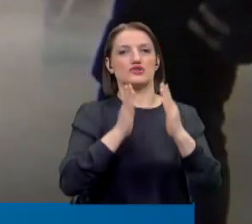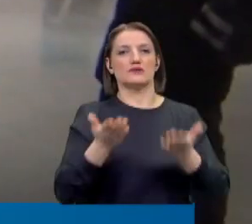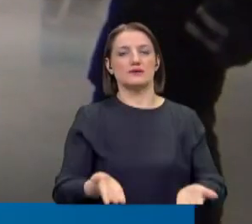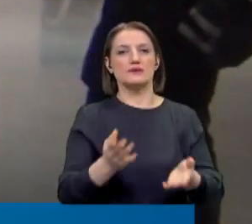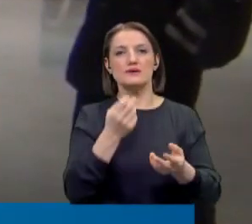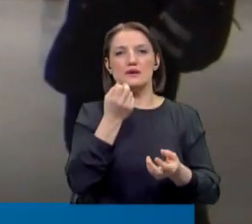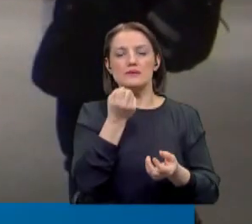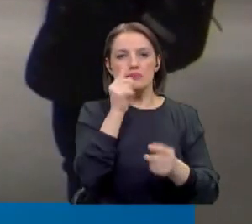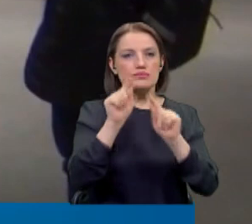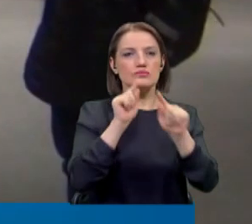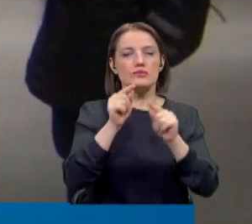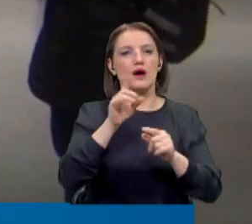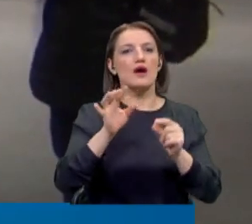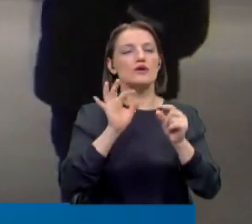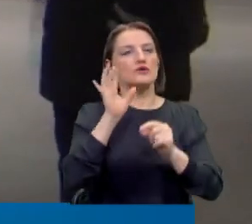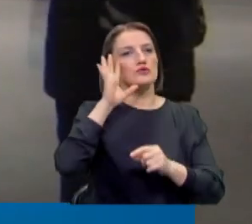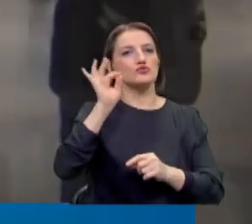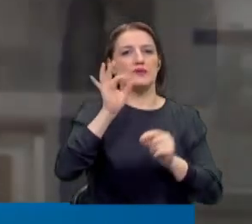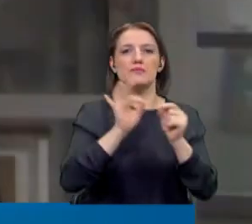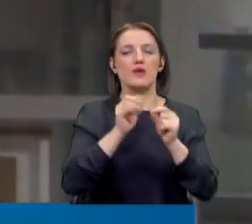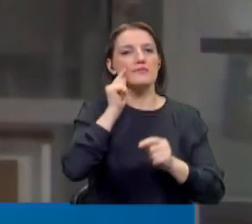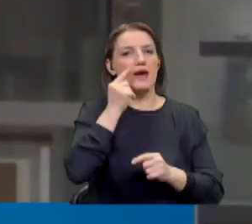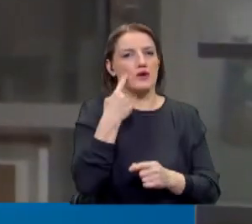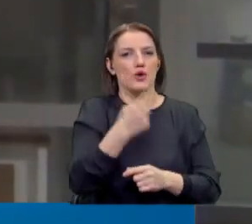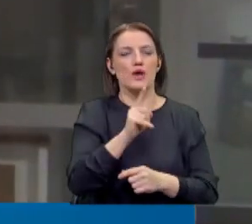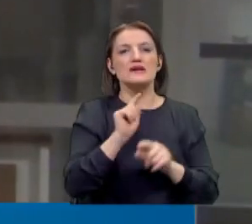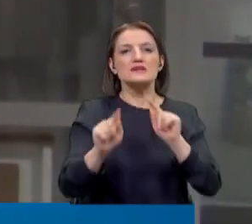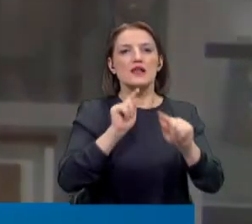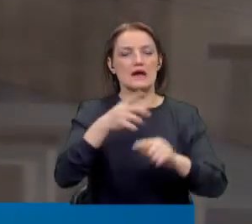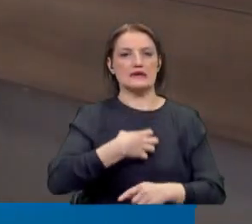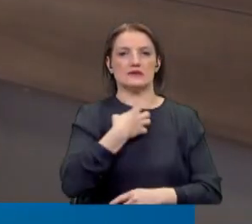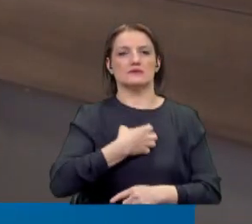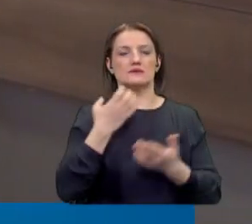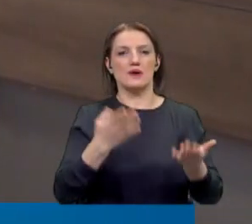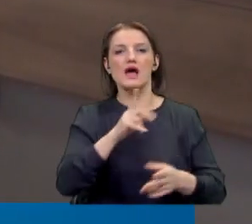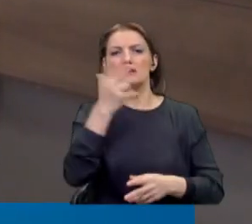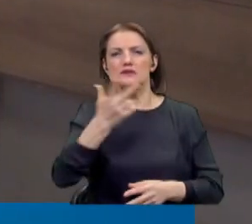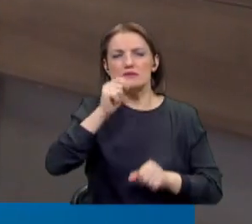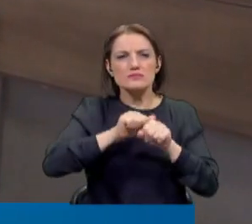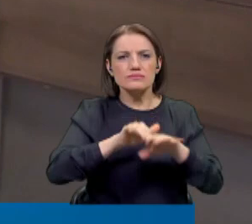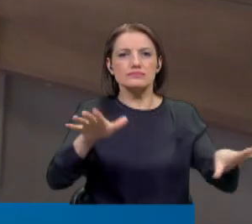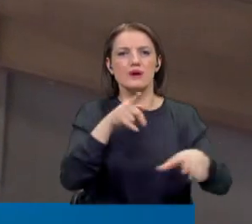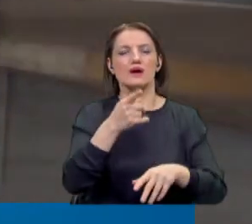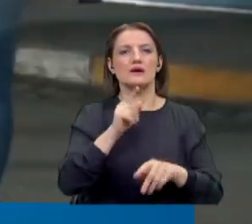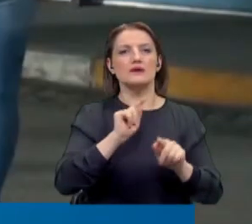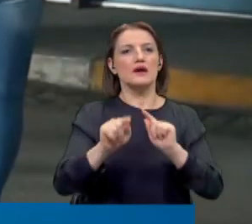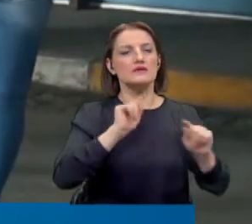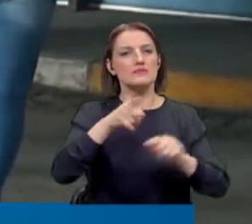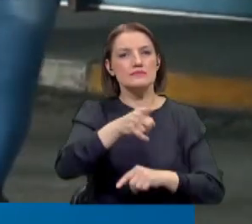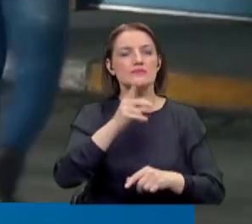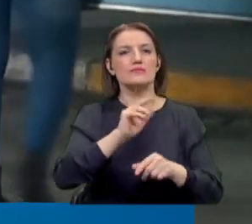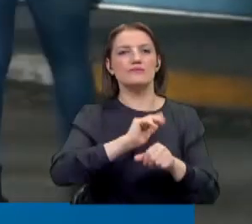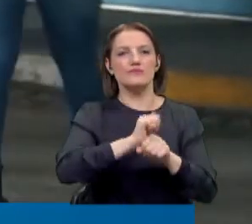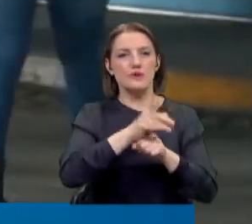Enfeksiyon hastalıkları uzmanı Bülent Ertuğrul'a göre salgında gelinen nokta endişe verici hızla yayılan omicron varyantı yla